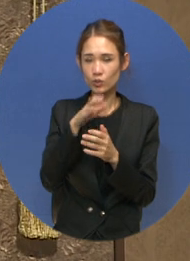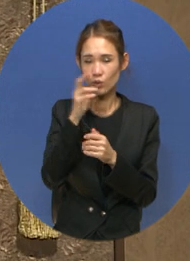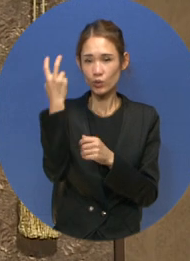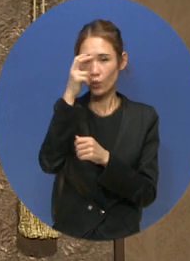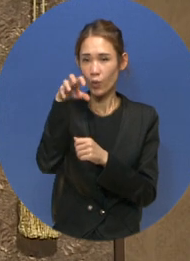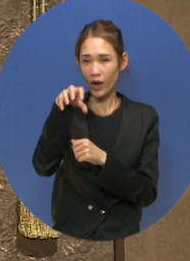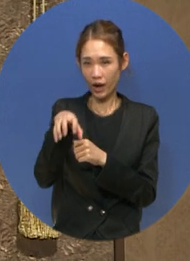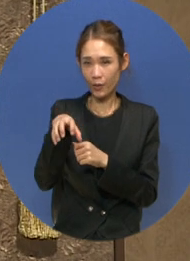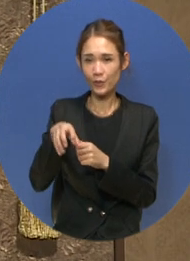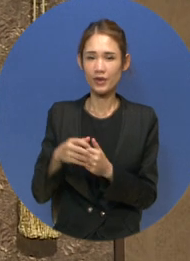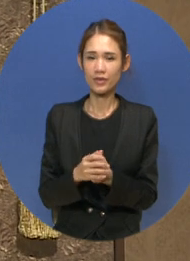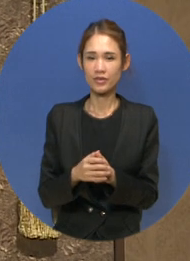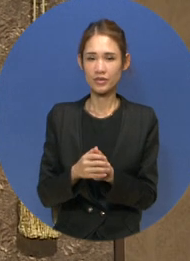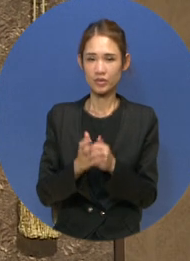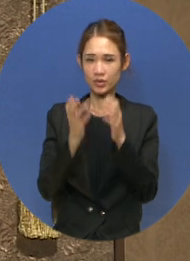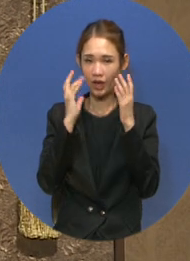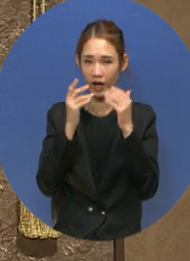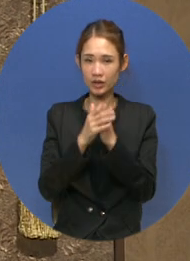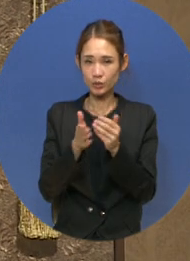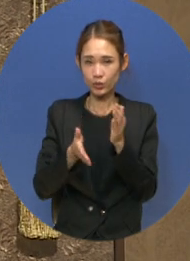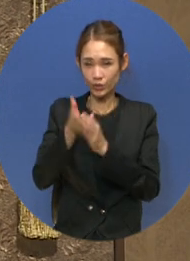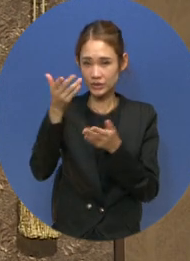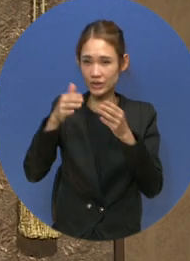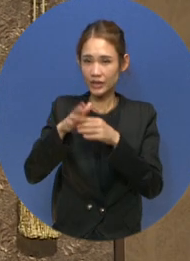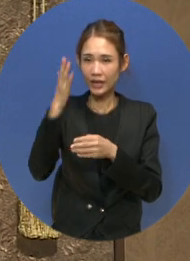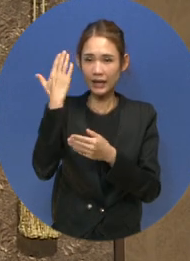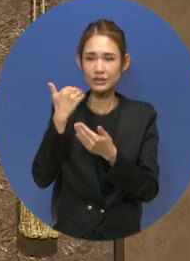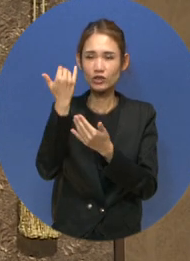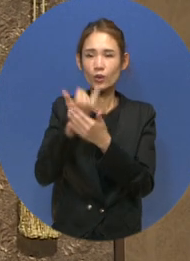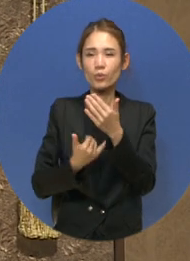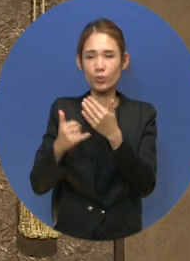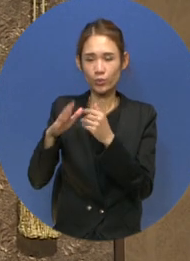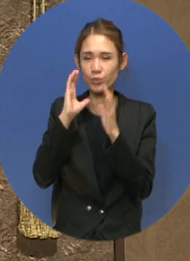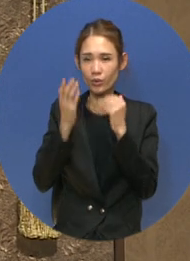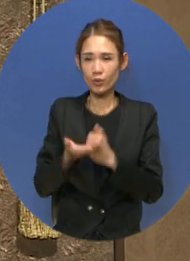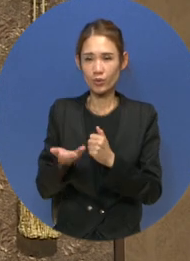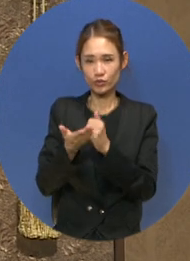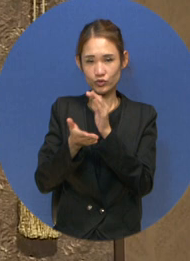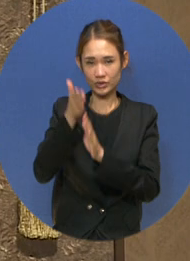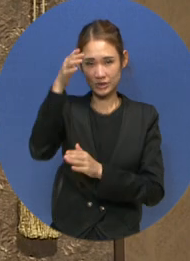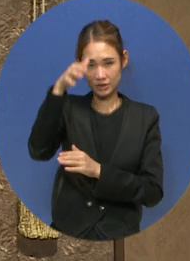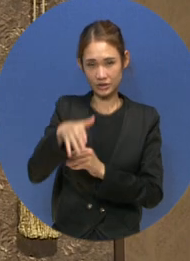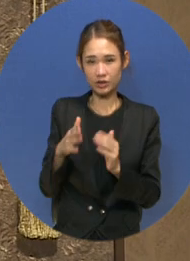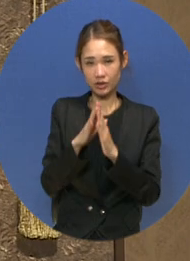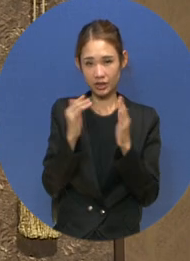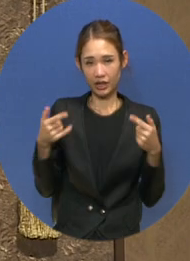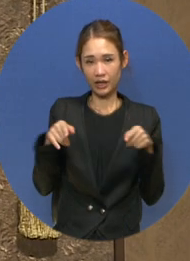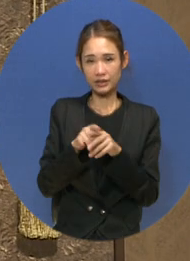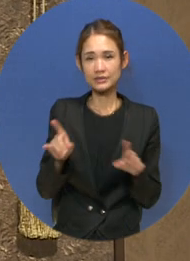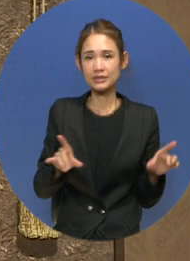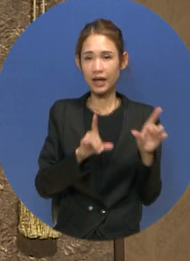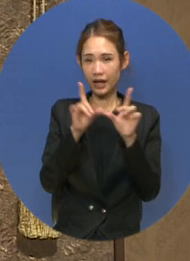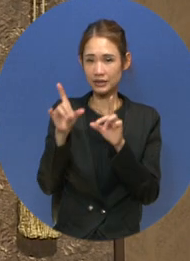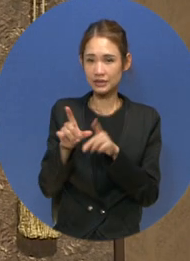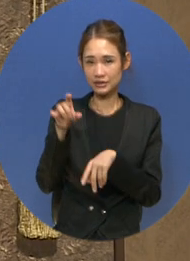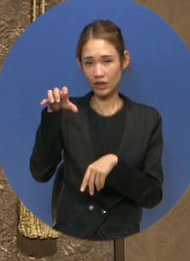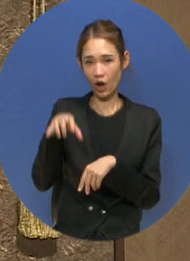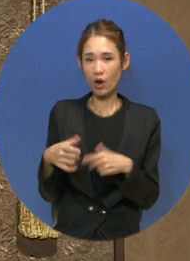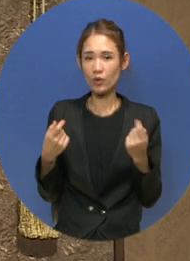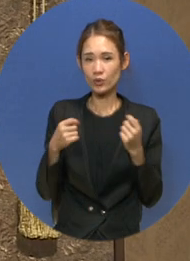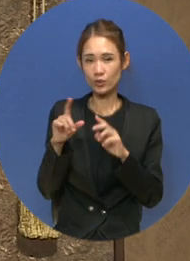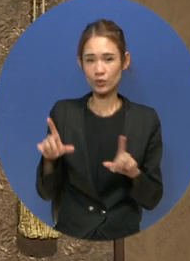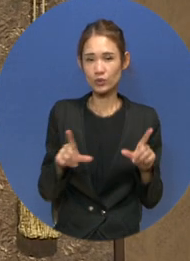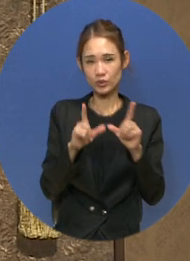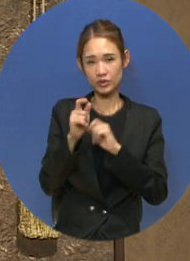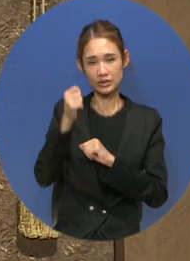요양원이라든가 네. 아동시설, 예전엔 고아원이라고 했는데 보육시설이라고 하죠. 그쪽에서 가족들과 함께 살아가는 삶의